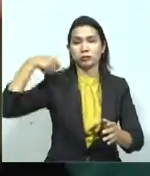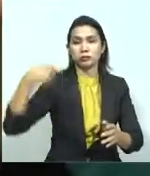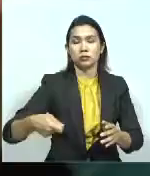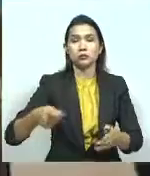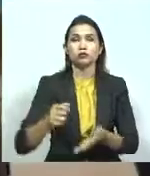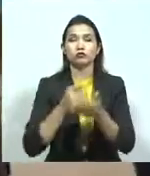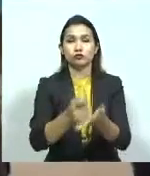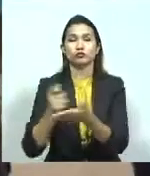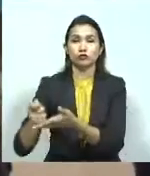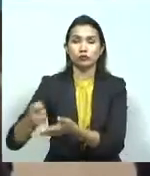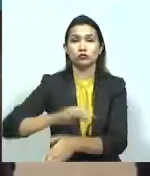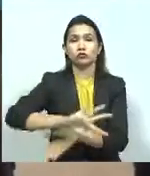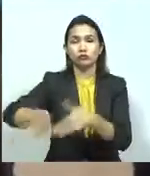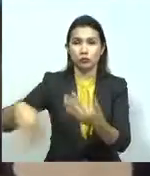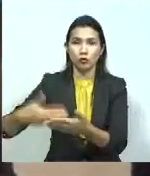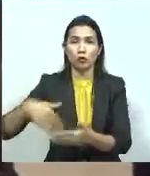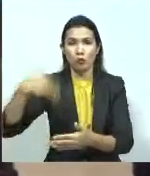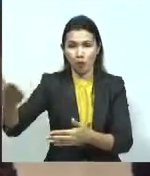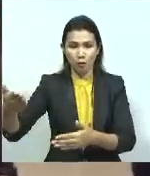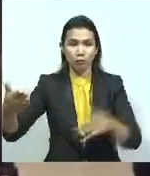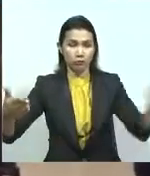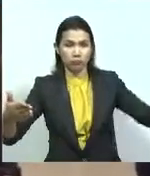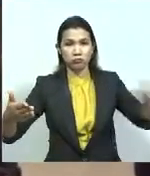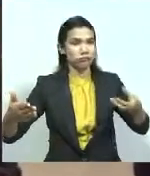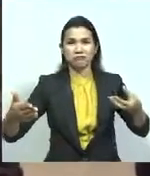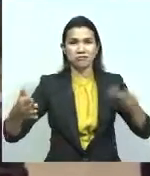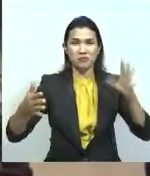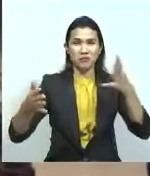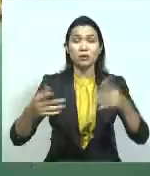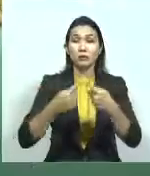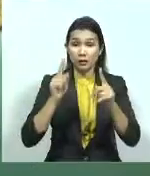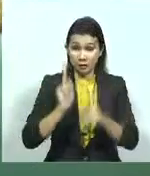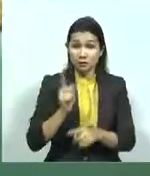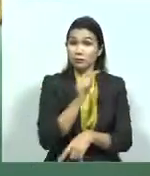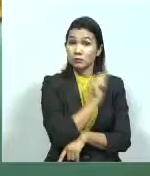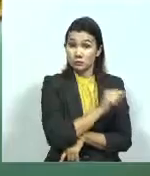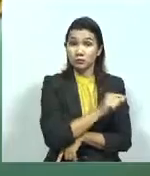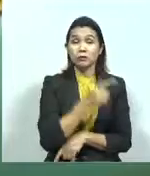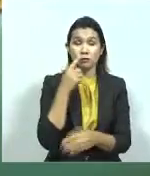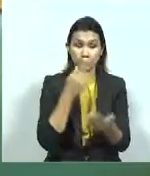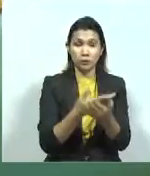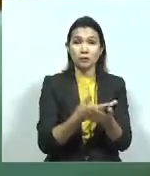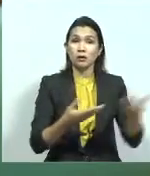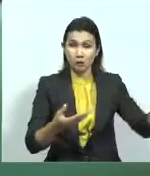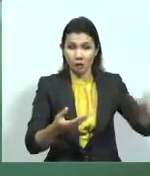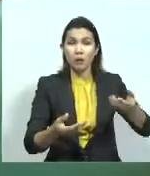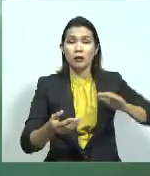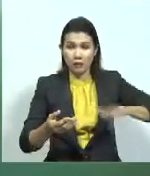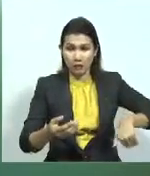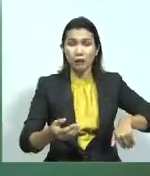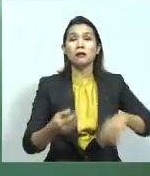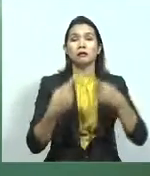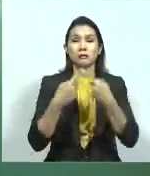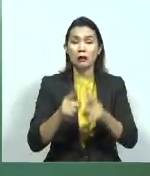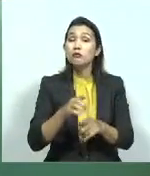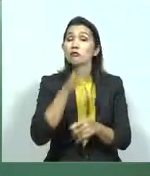เยียวยาเหยื่อแทนจำเลยไปก่อนแม้ว่าทางจำเลย จะพร้อมนำเงินมาคืนให้ภายหลังแต่หาก